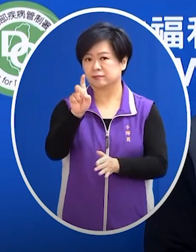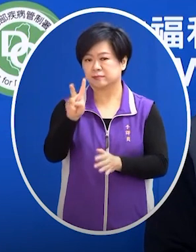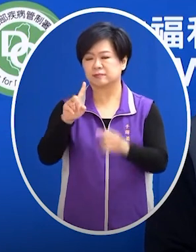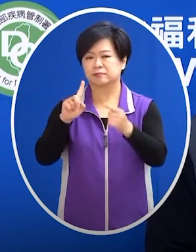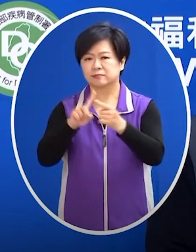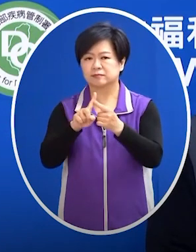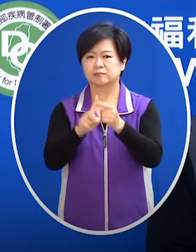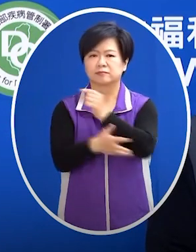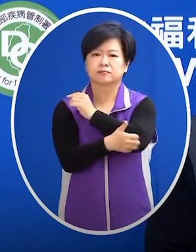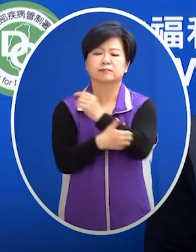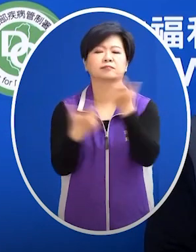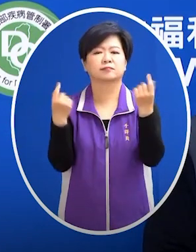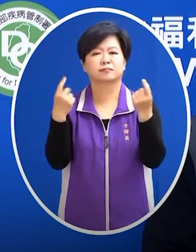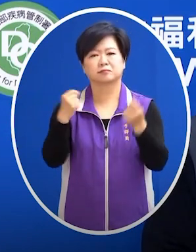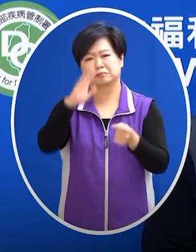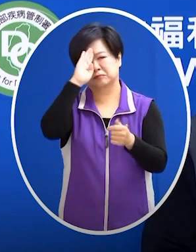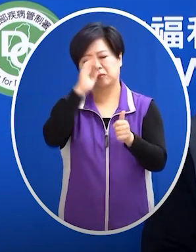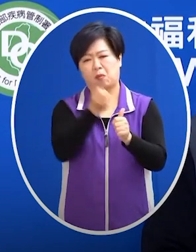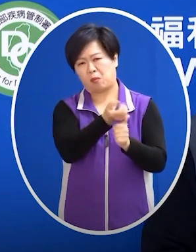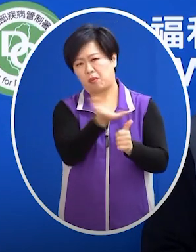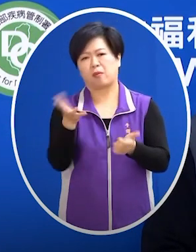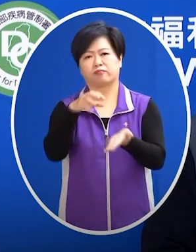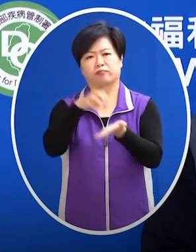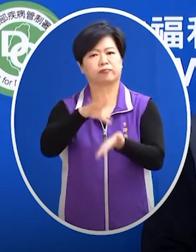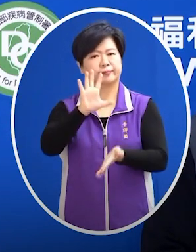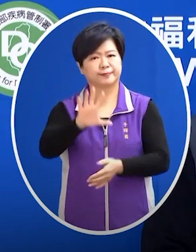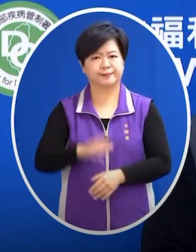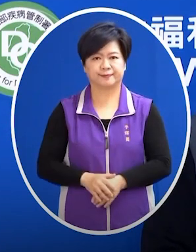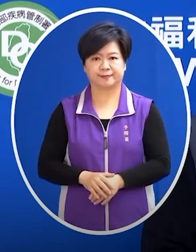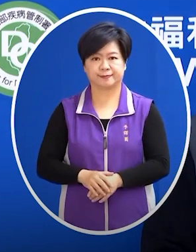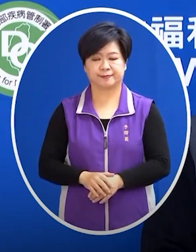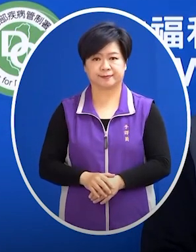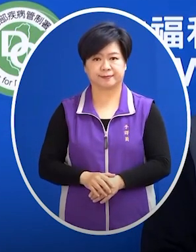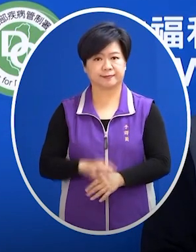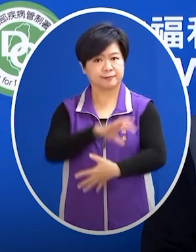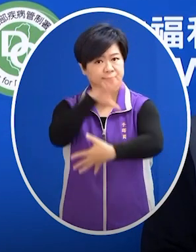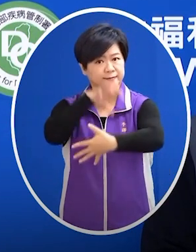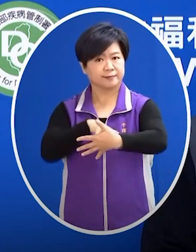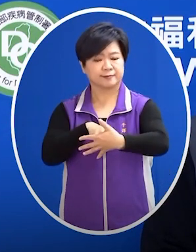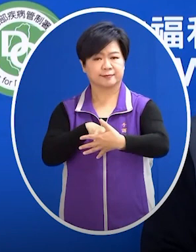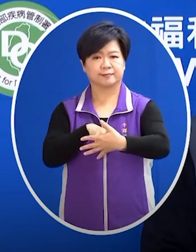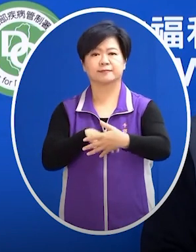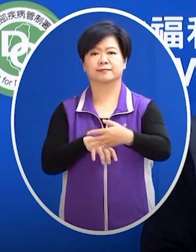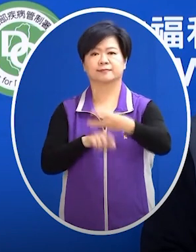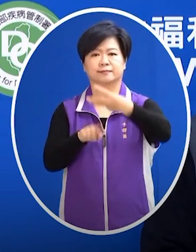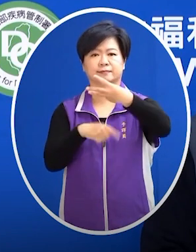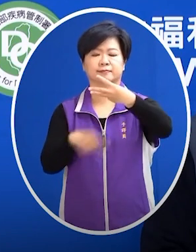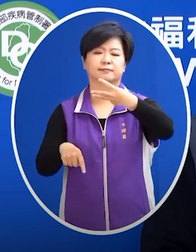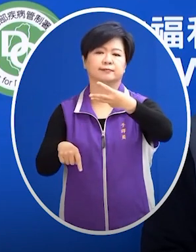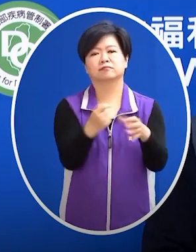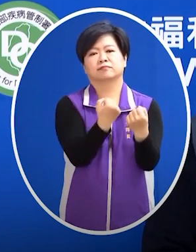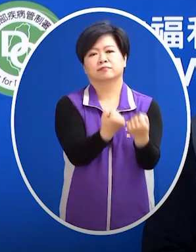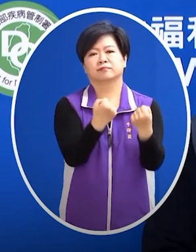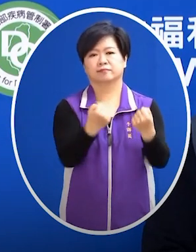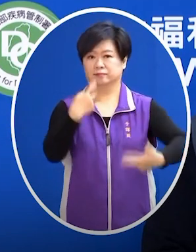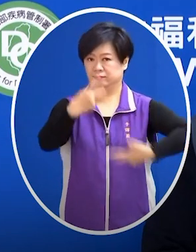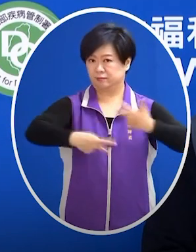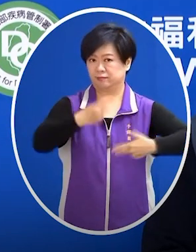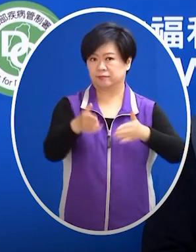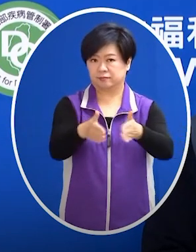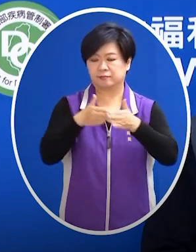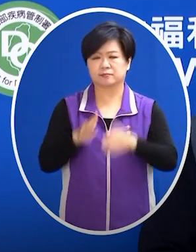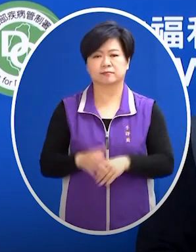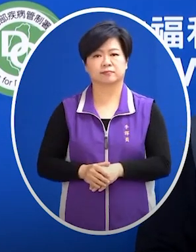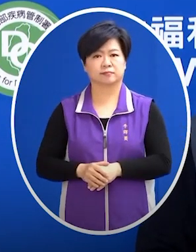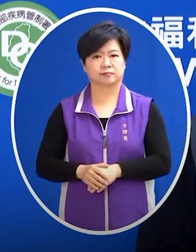船员确诊感染，那其中有3名旅客死亡。那